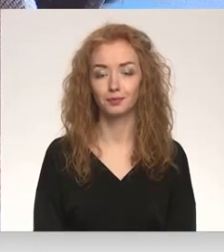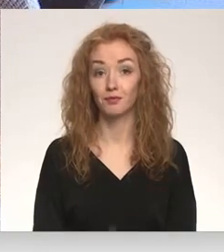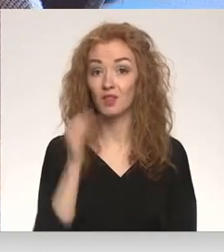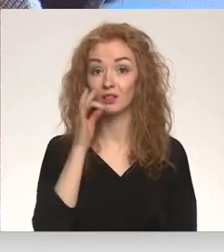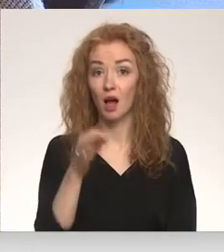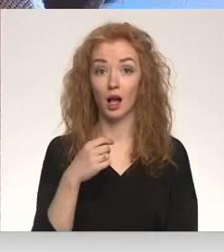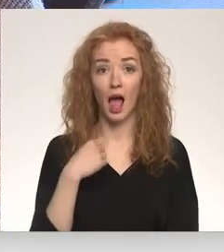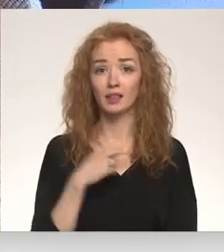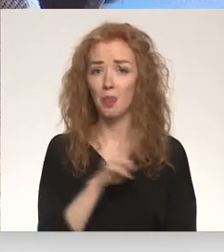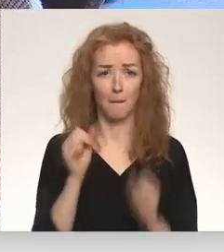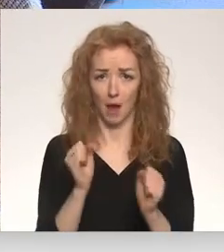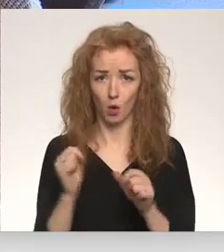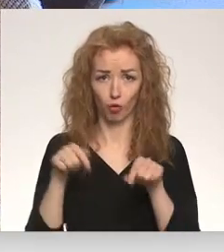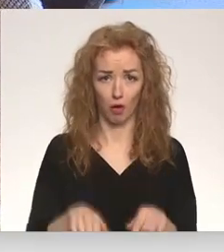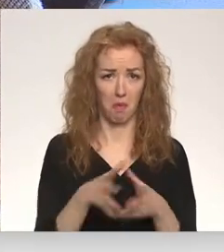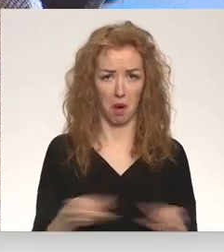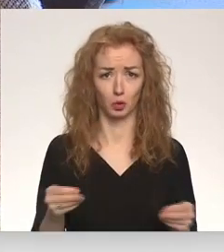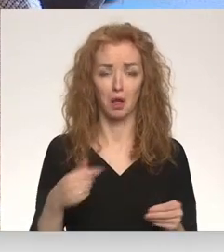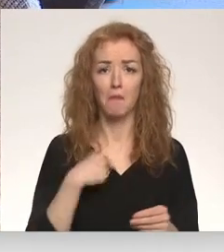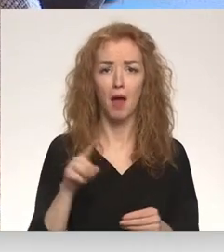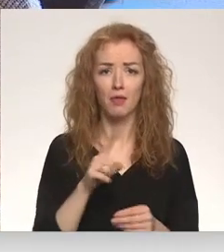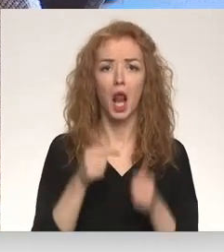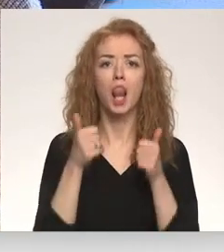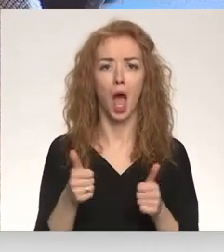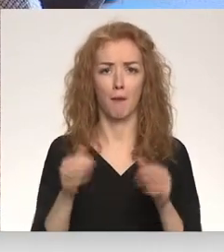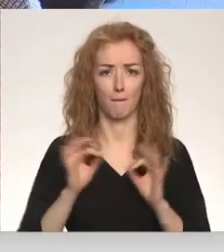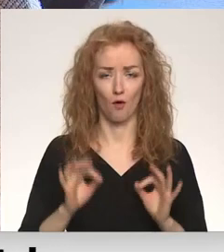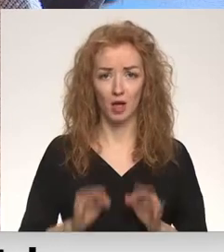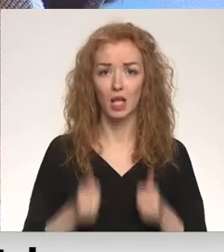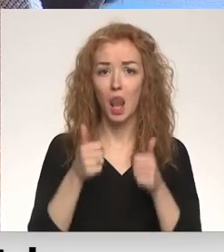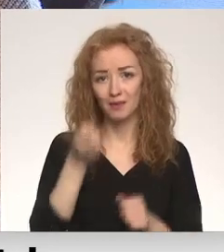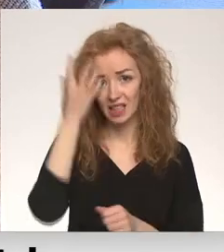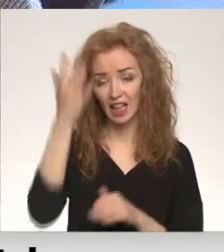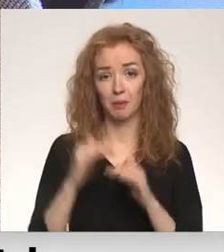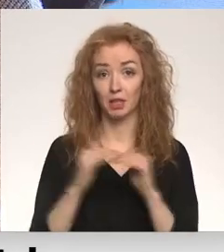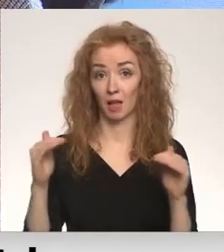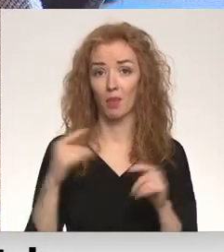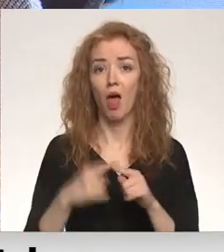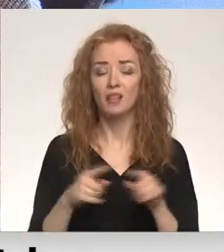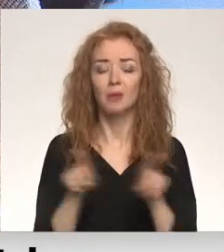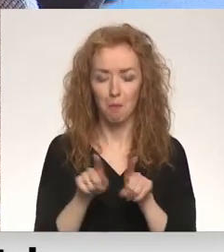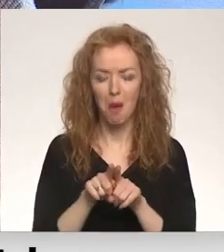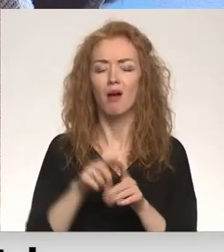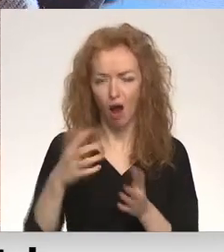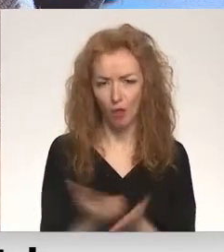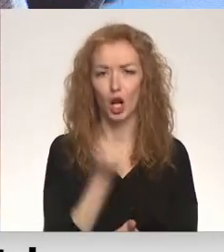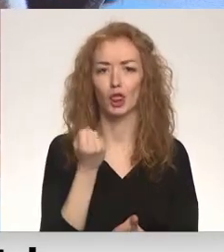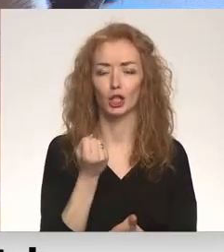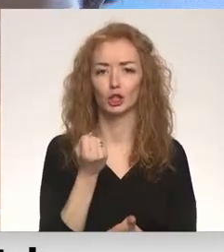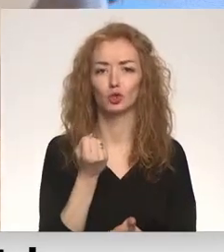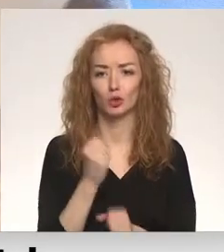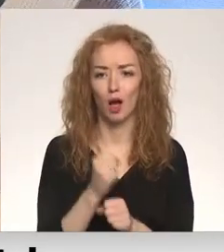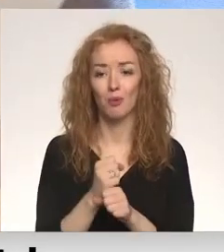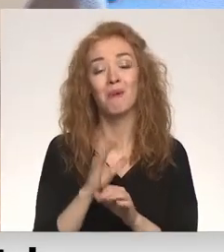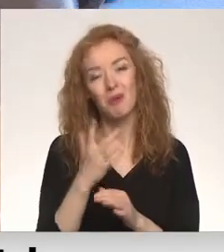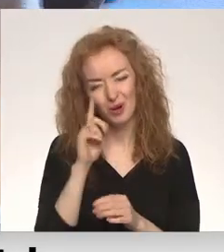Es nebaidos šeit pazust, tādēļ, ka es zinu, man ir pietiekami laba specialitāte, labs izglītības līmenis, un ka es tik un tā atradīšu darbu, bet tik un tā